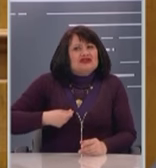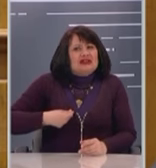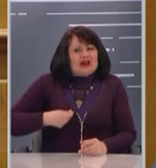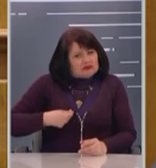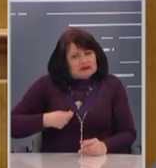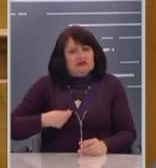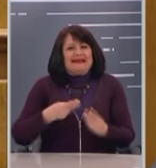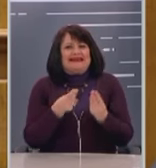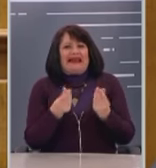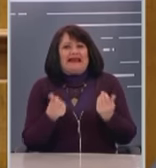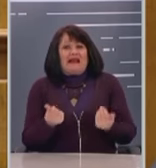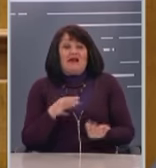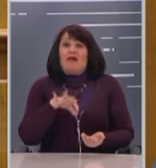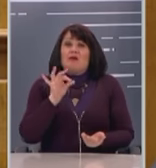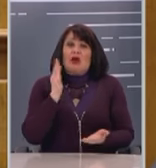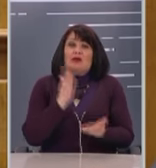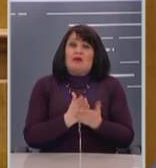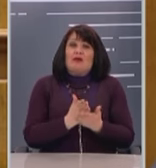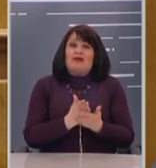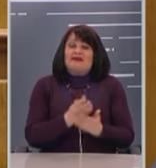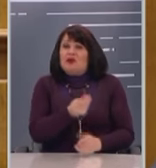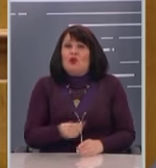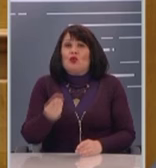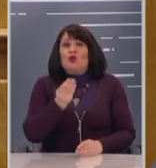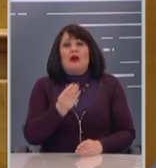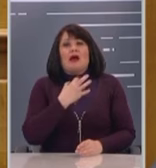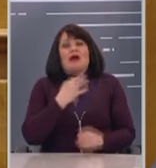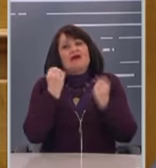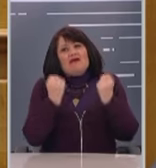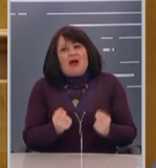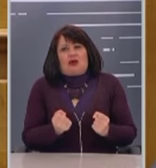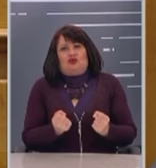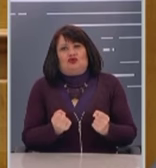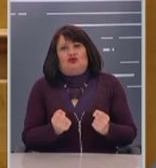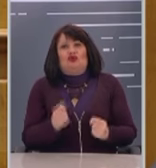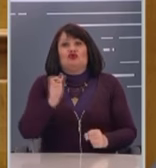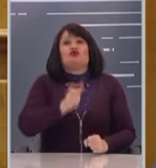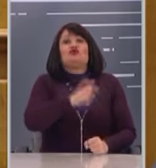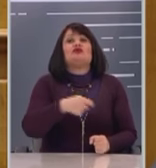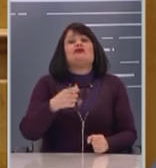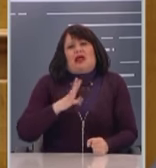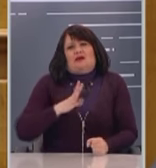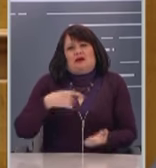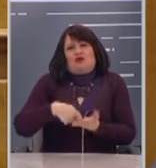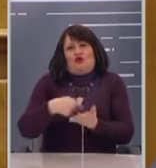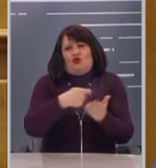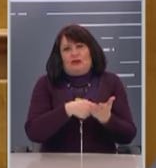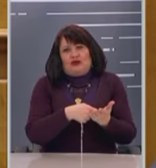ΕΣΥ είναι επιλογή που θα προκαλούσε υπέρμετρη και μια αναγκαία επιβάρηση του Έλληνα φορολογούμενου.